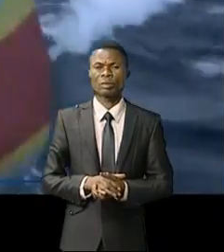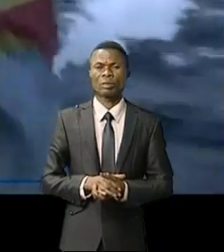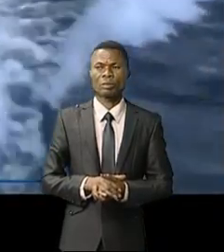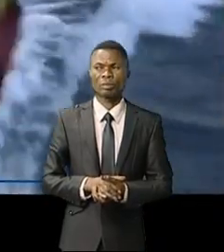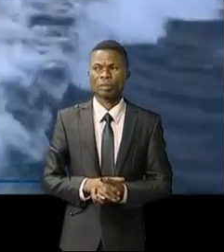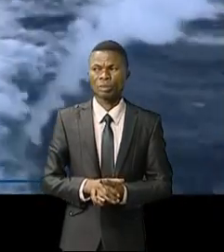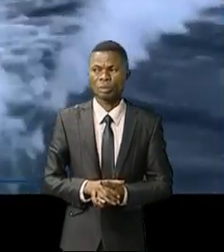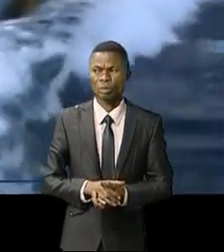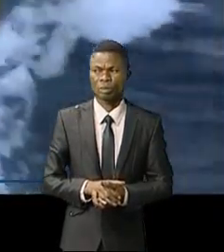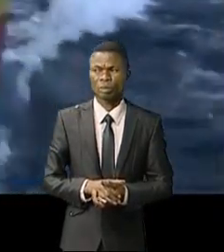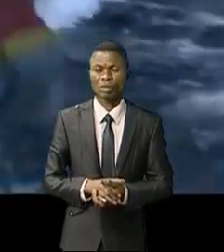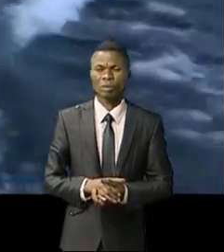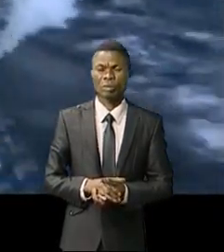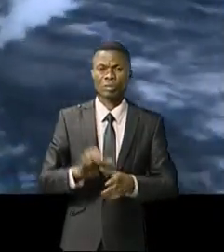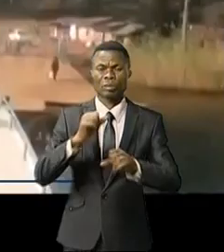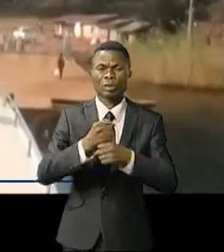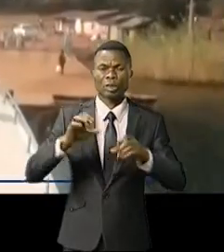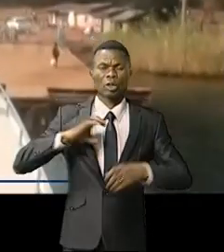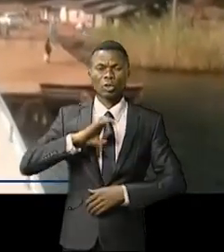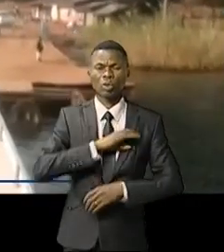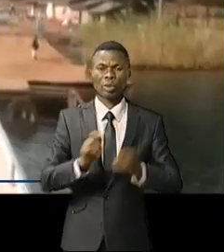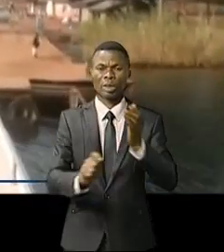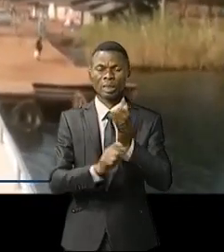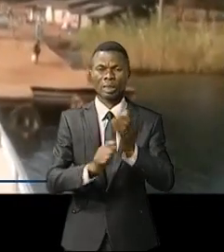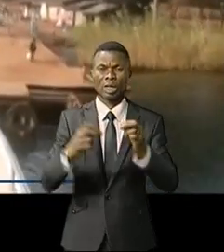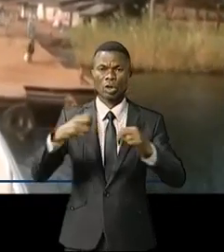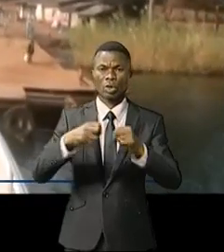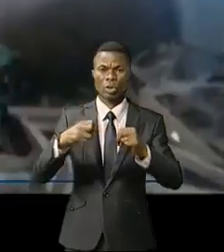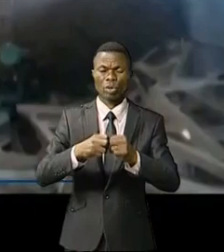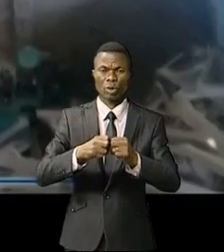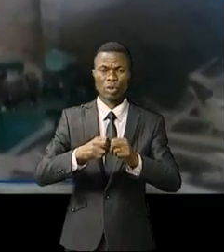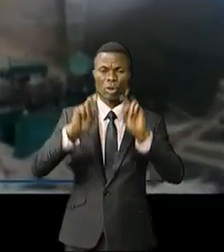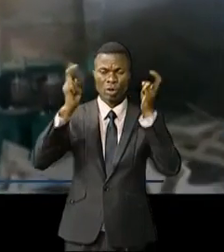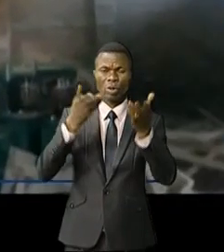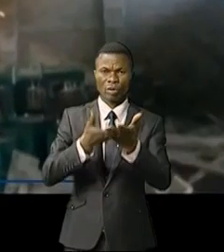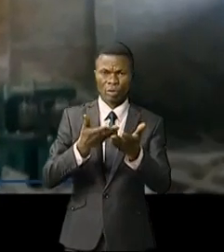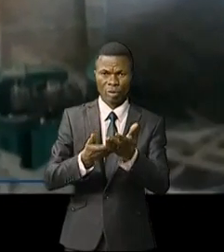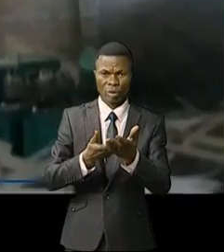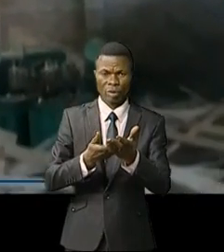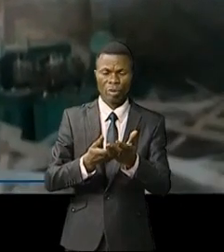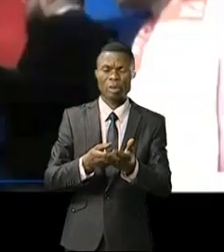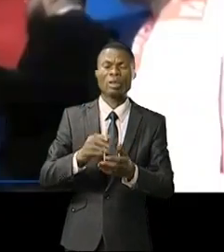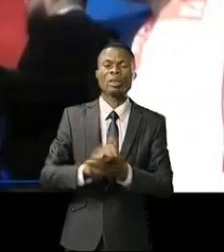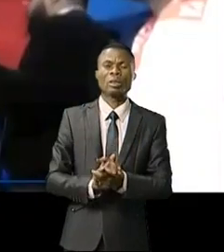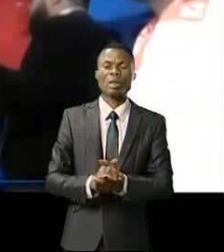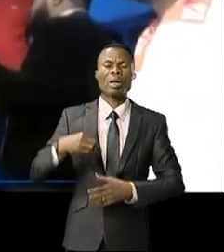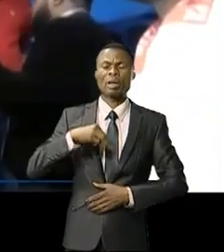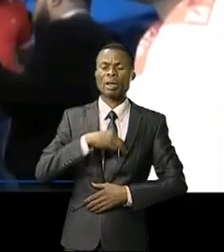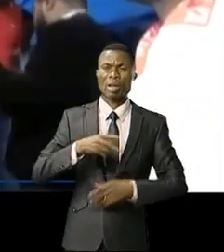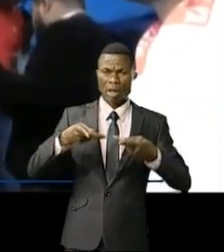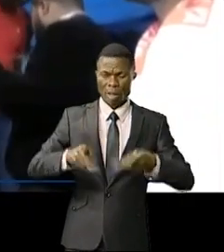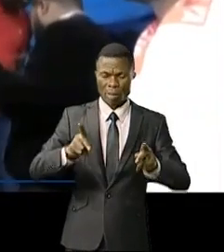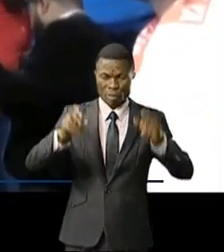Aussitôt informé de la création du comité technique d'électrification de l'île Didjoui et des membres qui le composent sur instruction du président